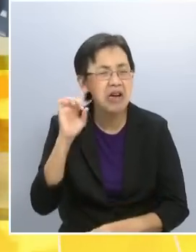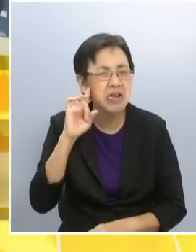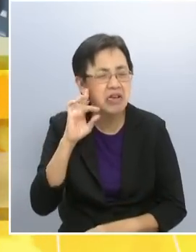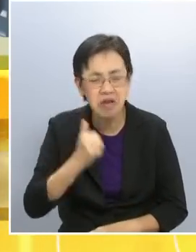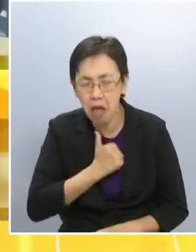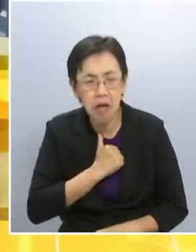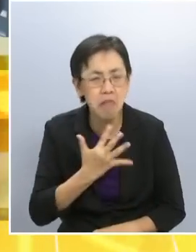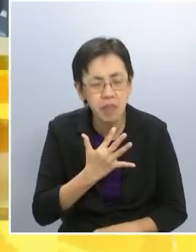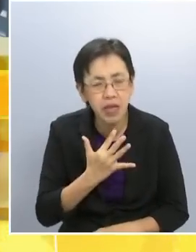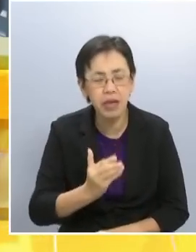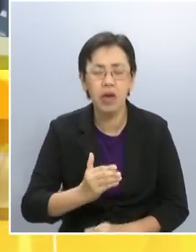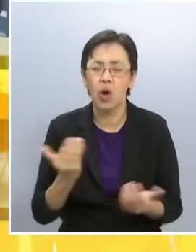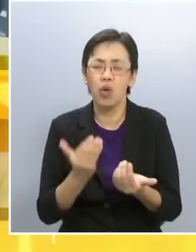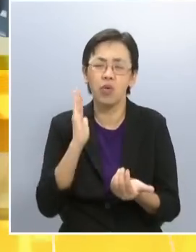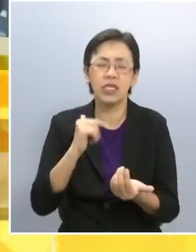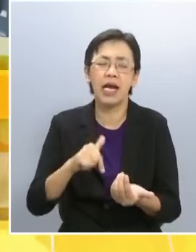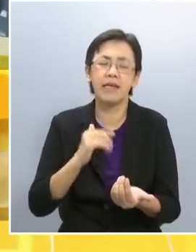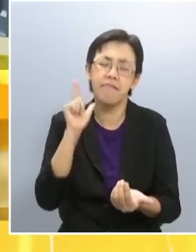าก